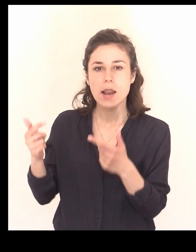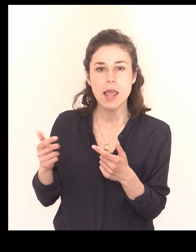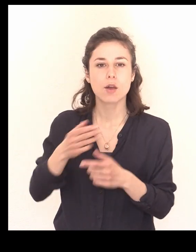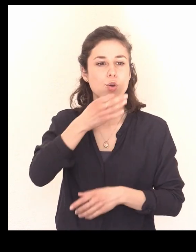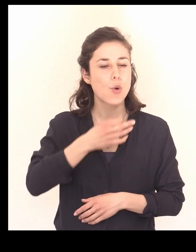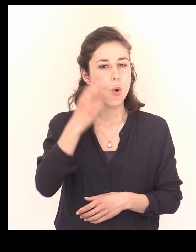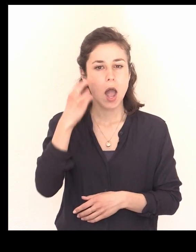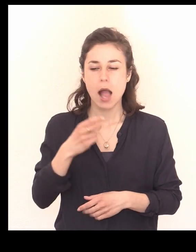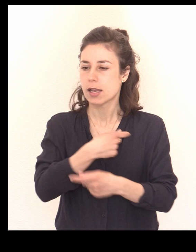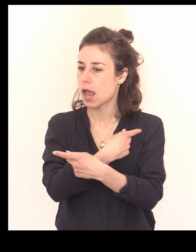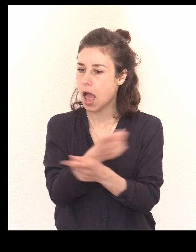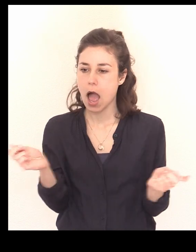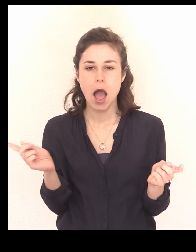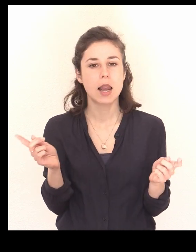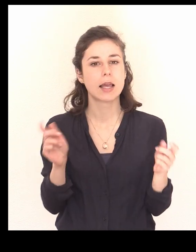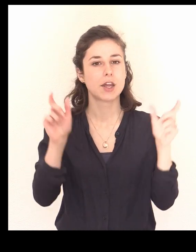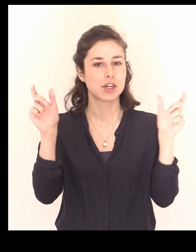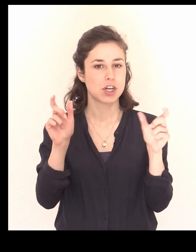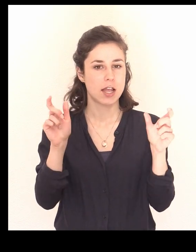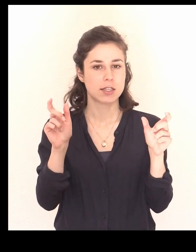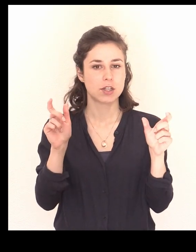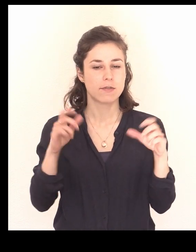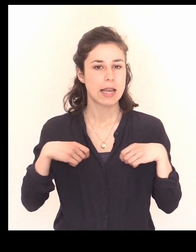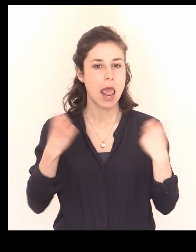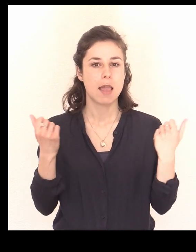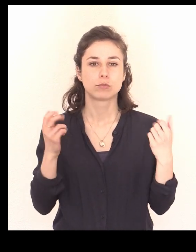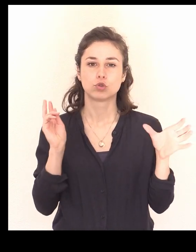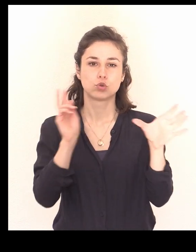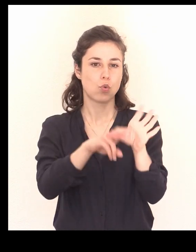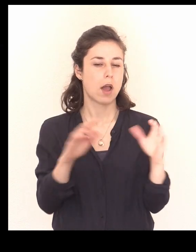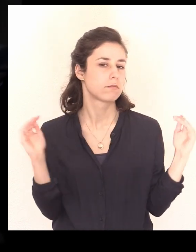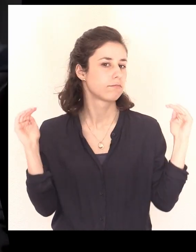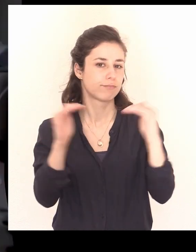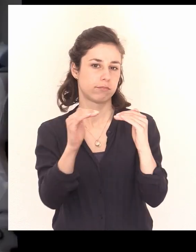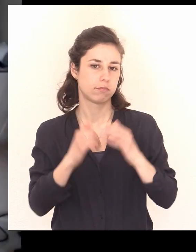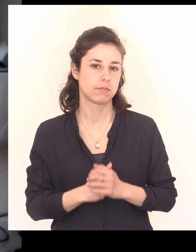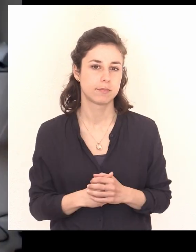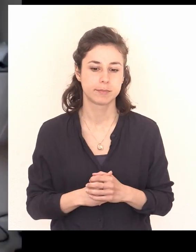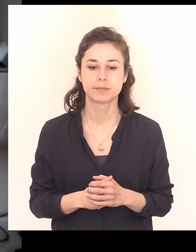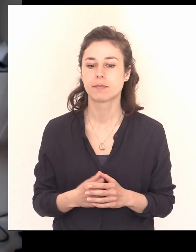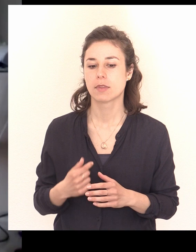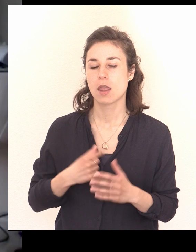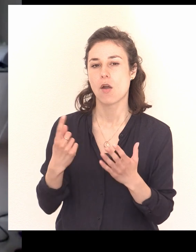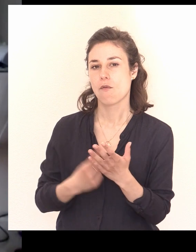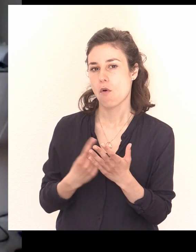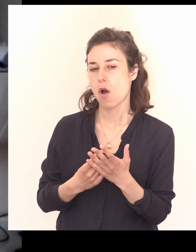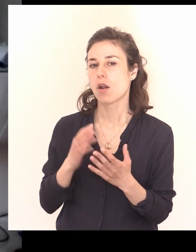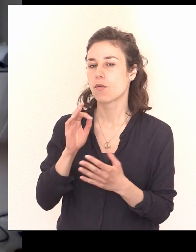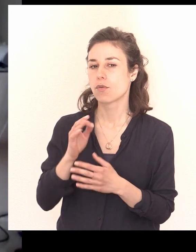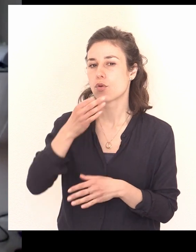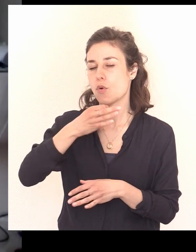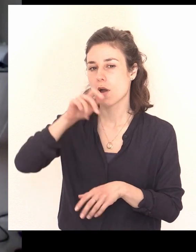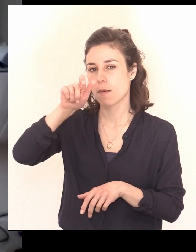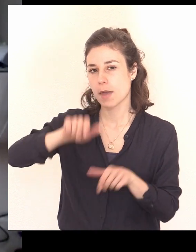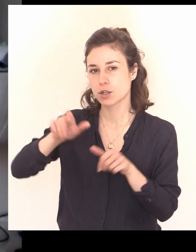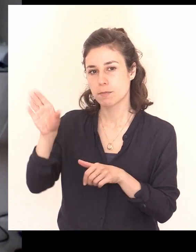Pflegebedürftige, Junge, Alte, den gleichen Zugang zum gesellschaftlichen Leben erhalten. Ich fordere für